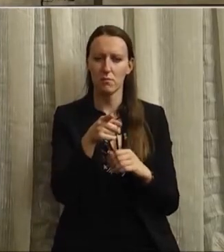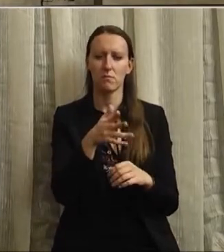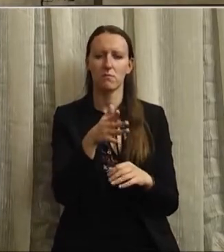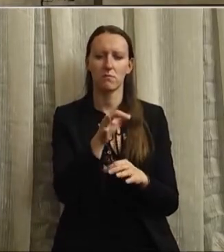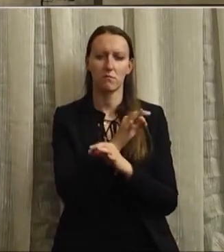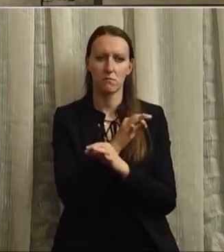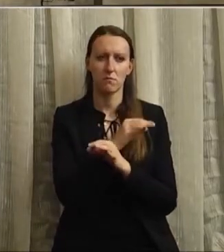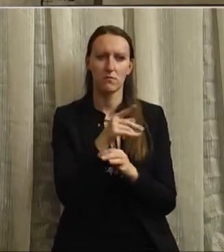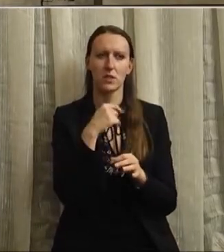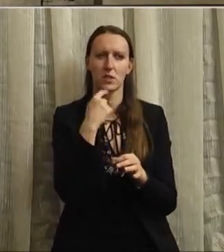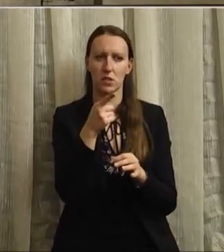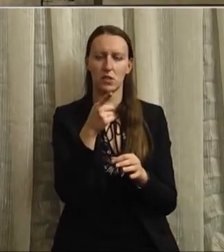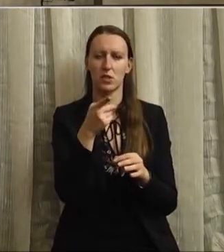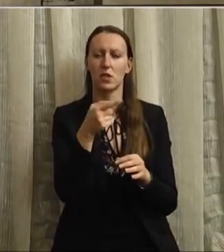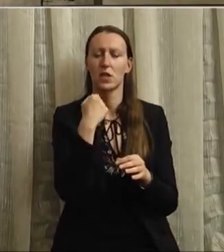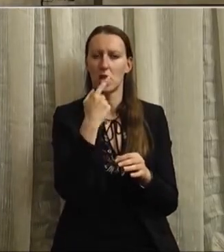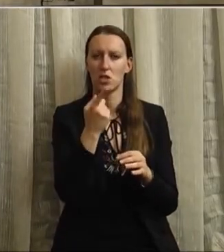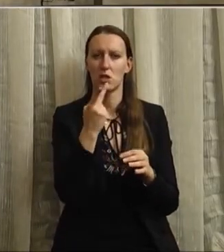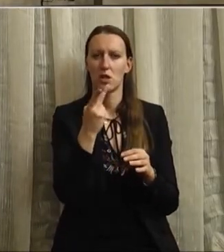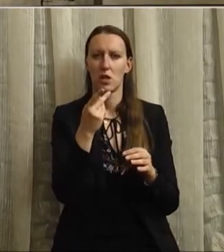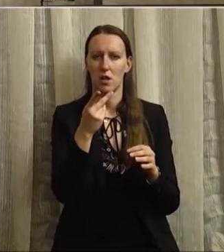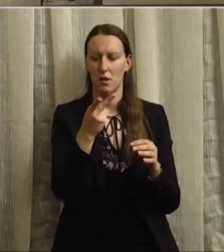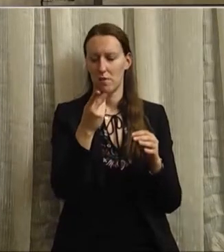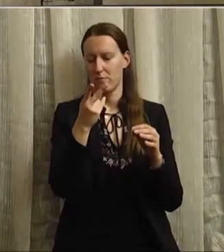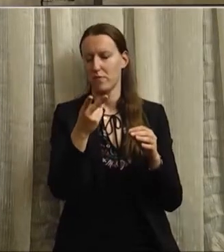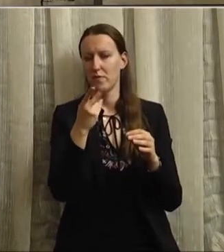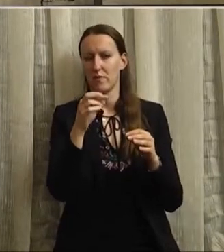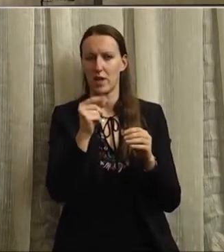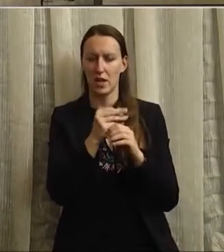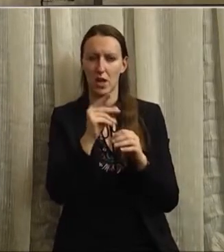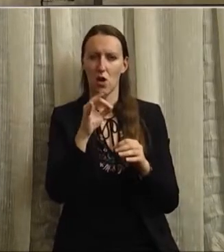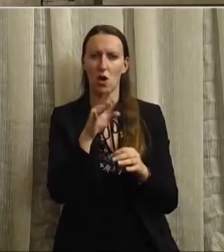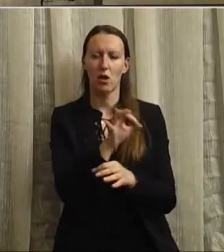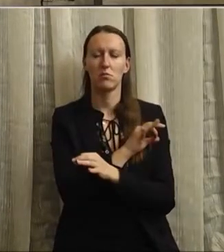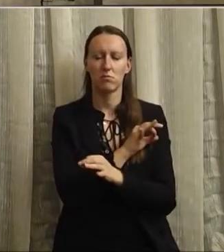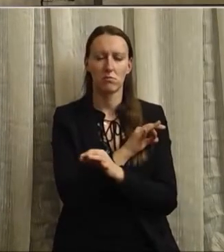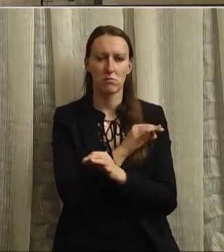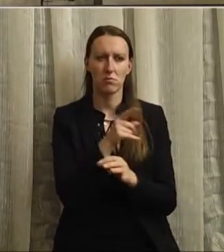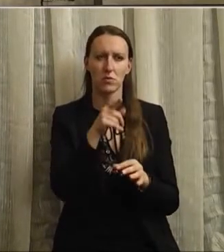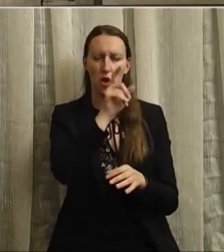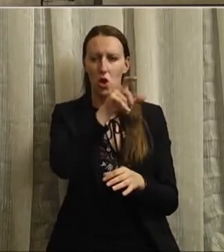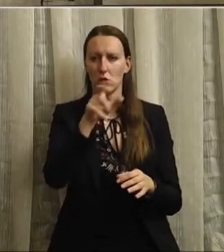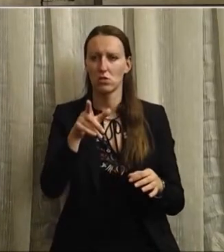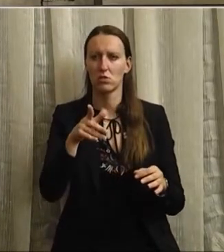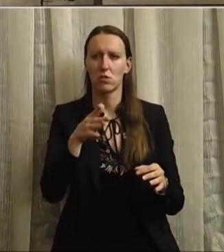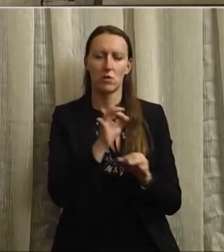događajima, vi ste spomenuli Vergarolu, stradaju nevine žrtve, dakle civili.